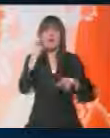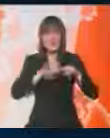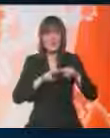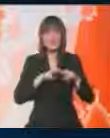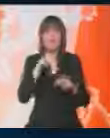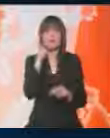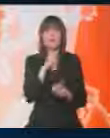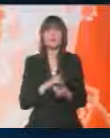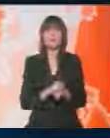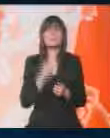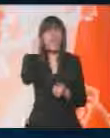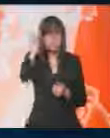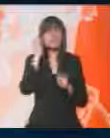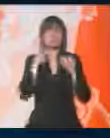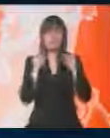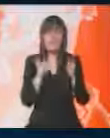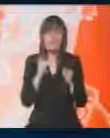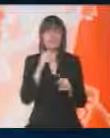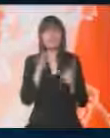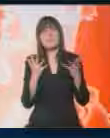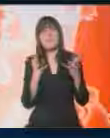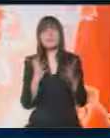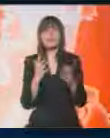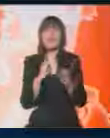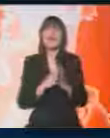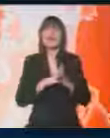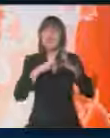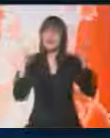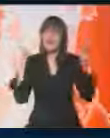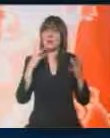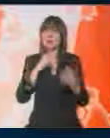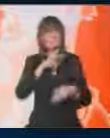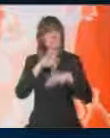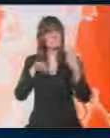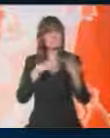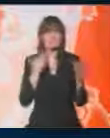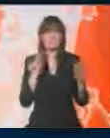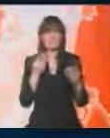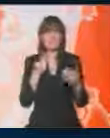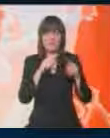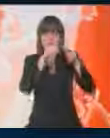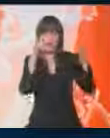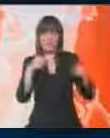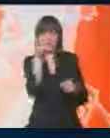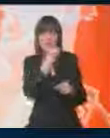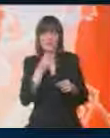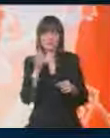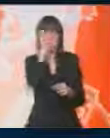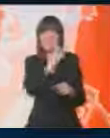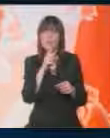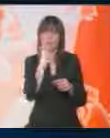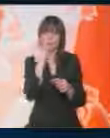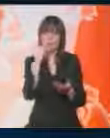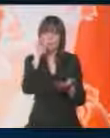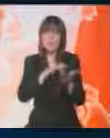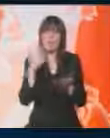jer Kosovo jeste možda najvreliji kesten na karti Evrope, jedno područje koje je opterećeno